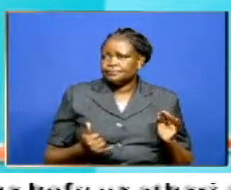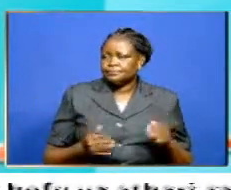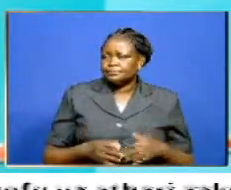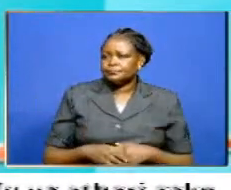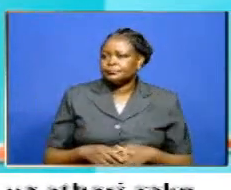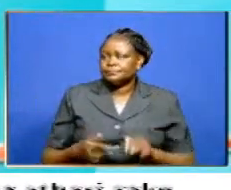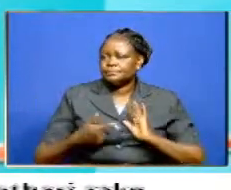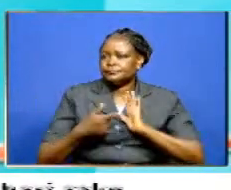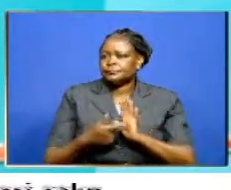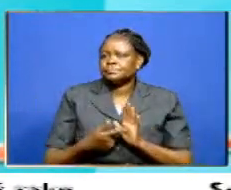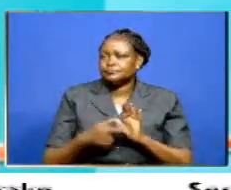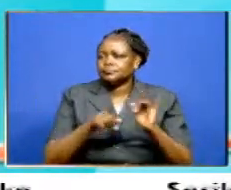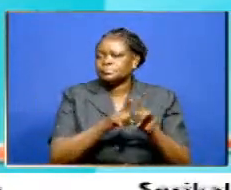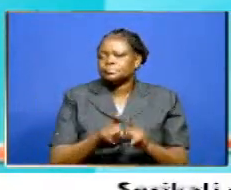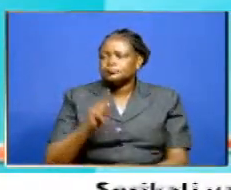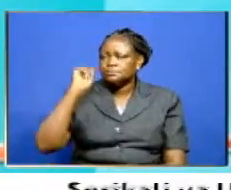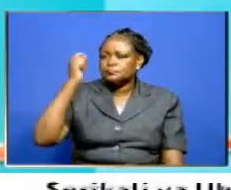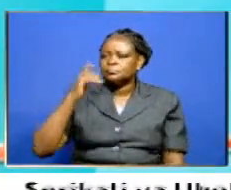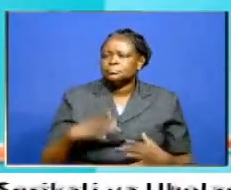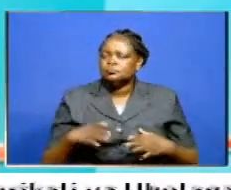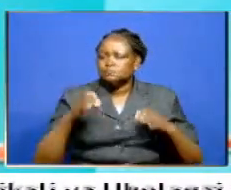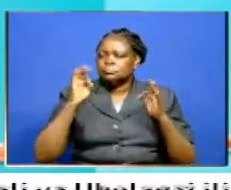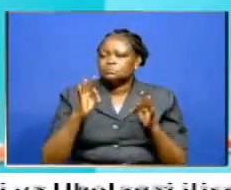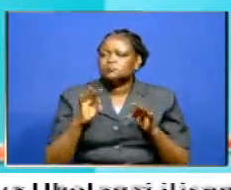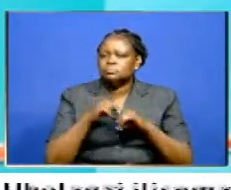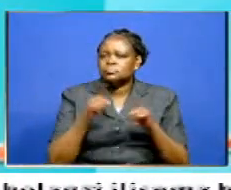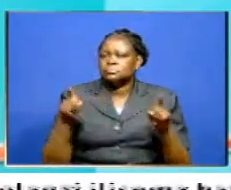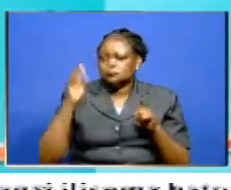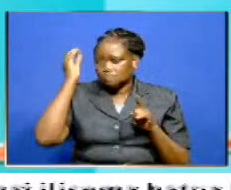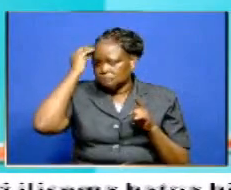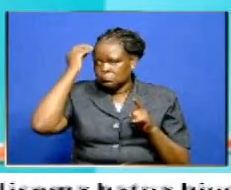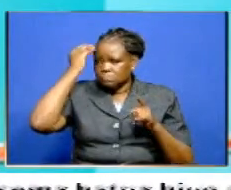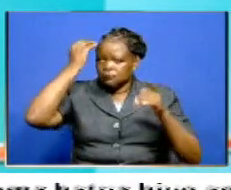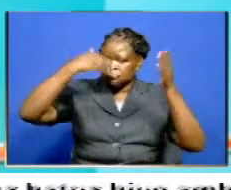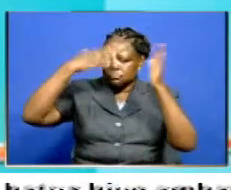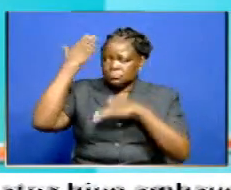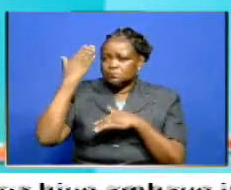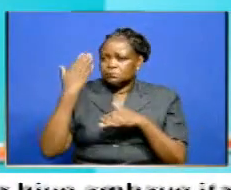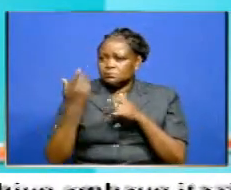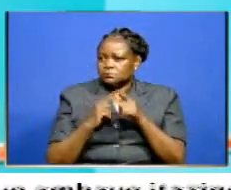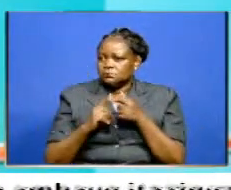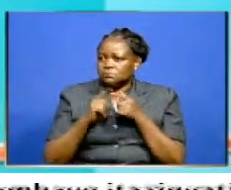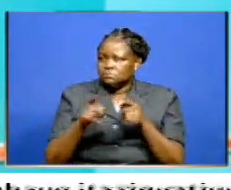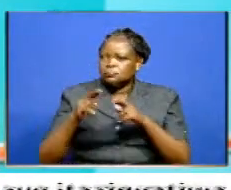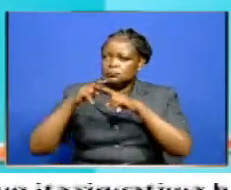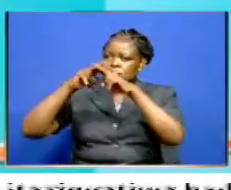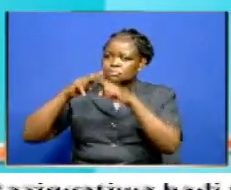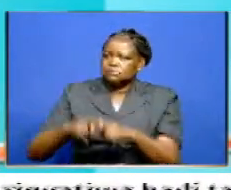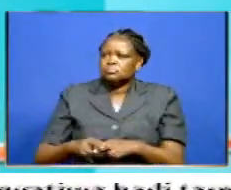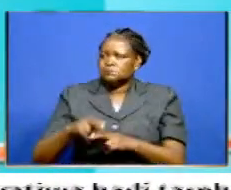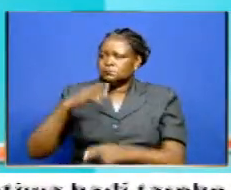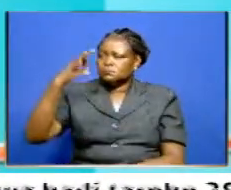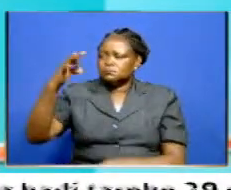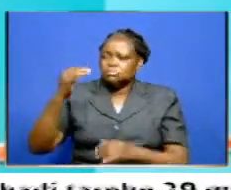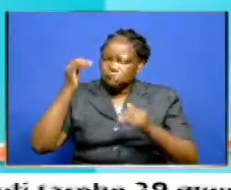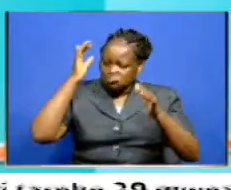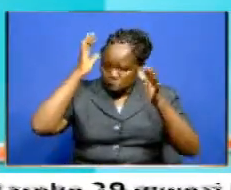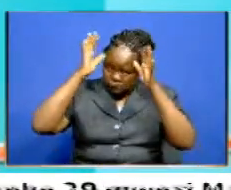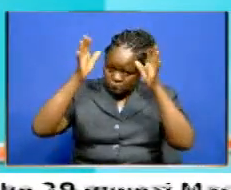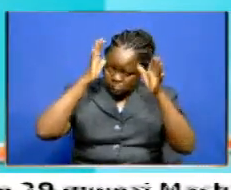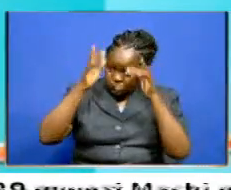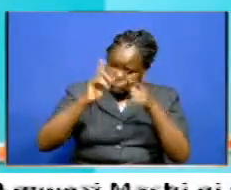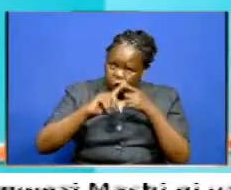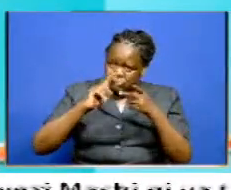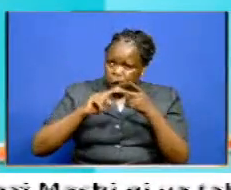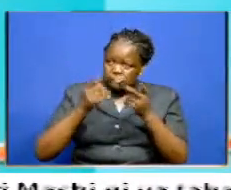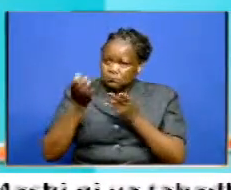kama wa Kenya. Like kama hawa ni wanafunzi wa vyuo vikuu, hawa ndio tunategemea katika mambo ya innovation, mambo ya